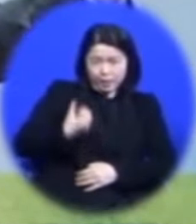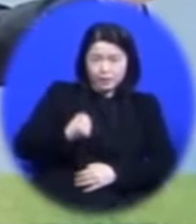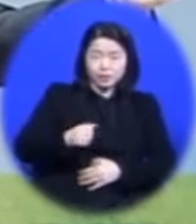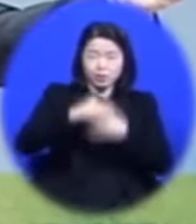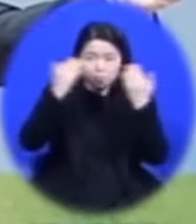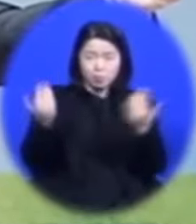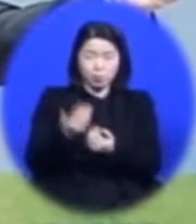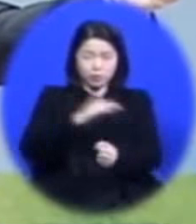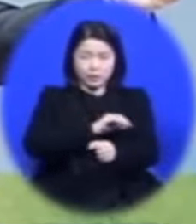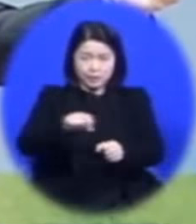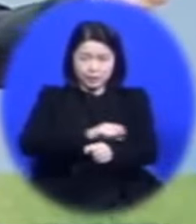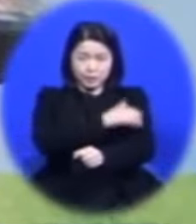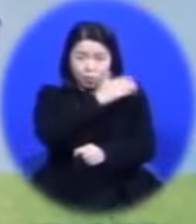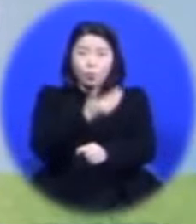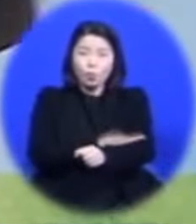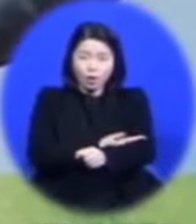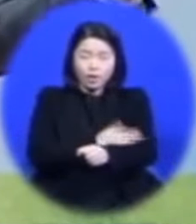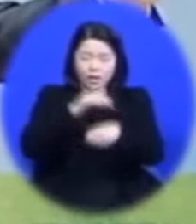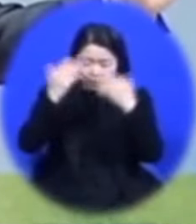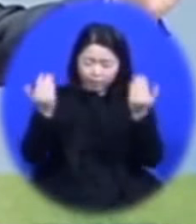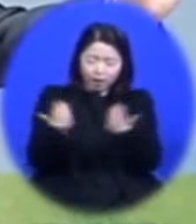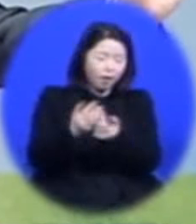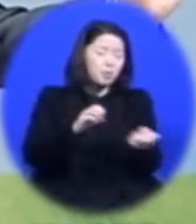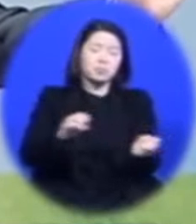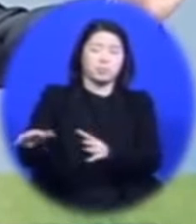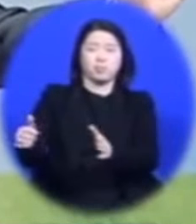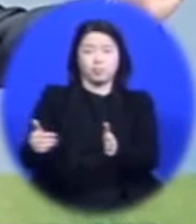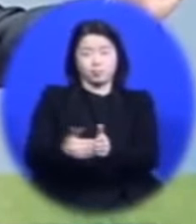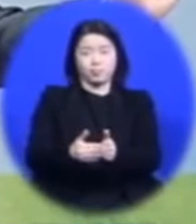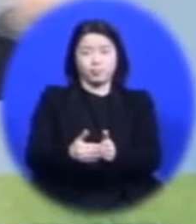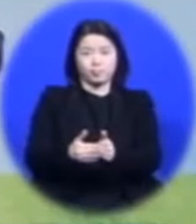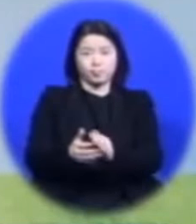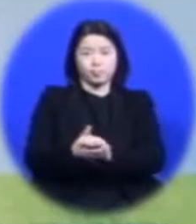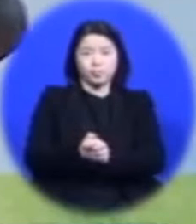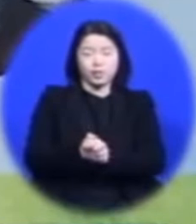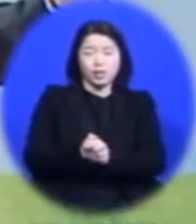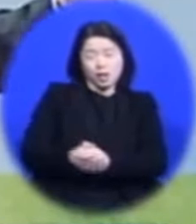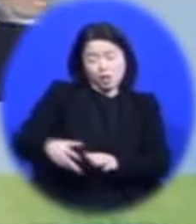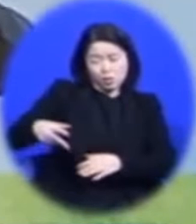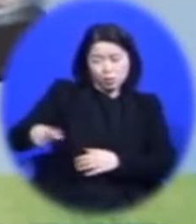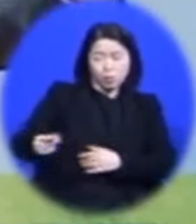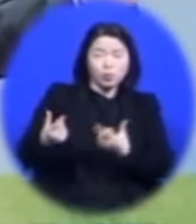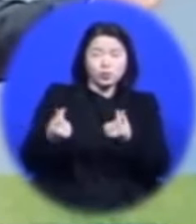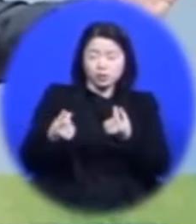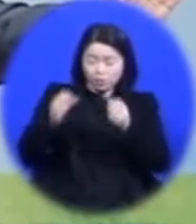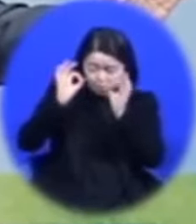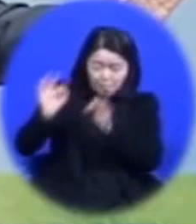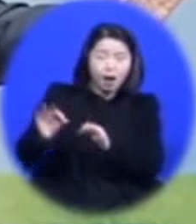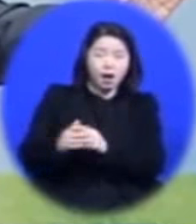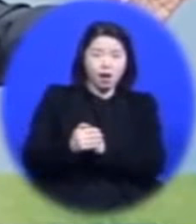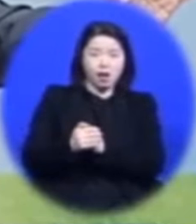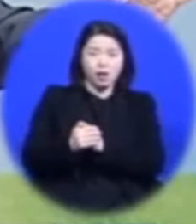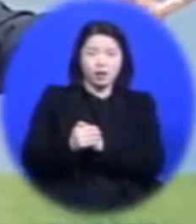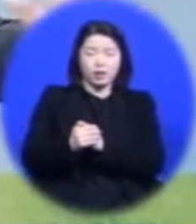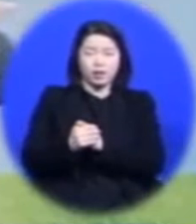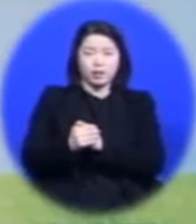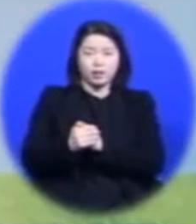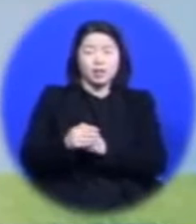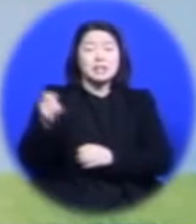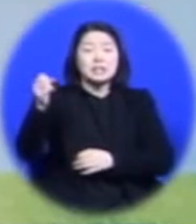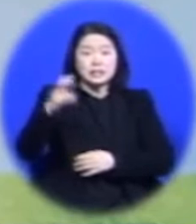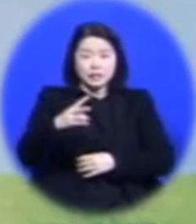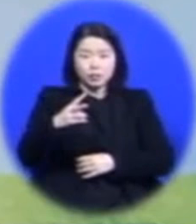모든 특권 다 버렸어요 배설물처럼 보이더 설 처럼